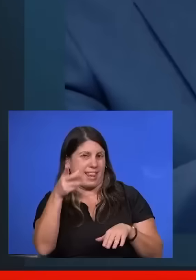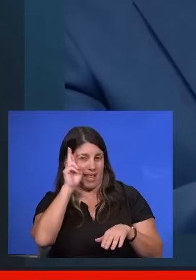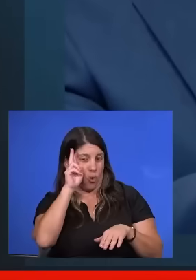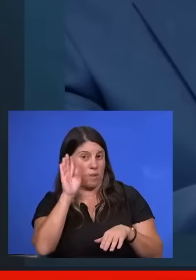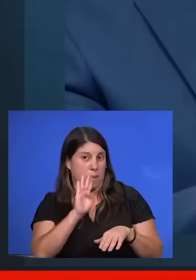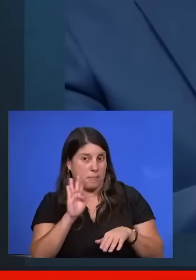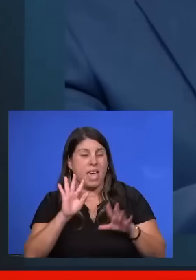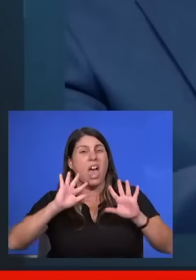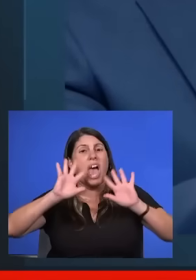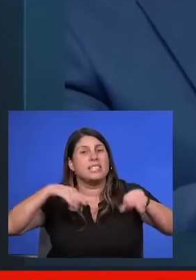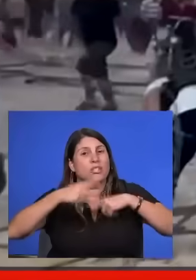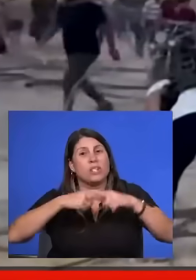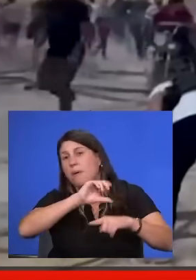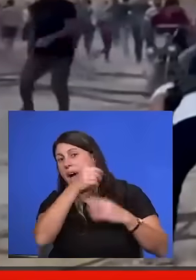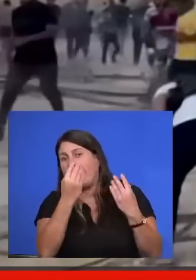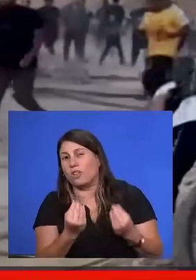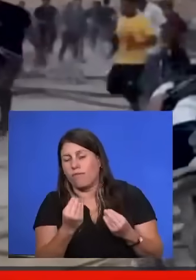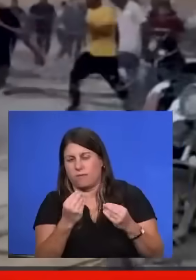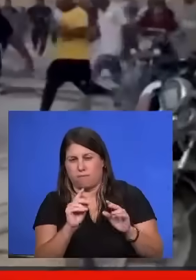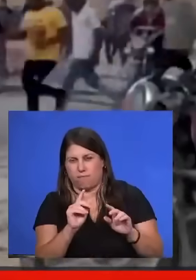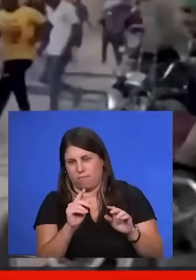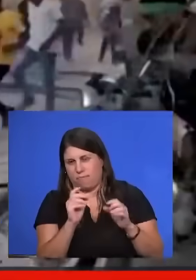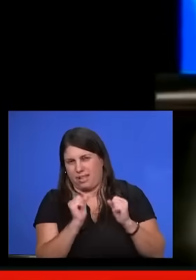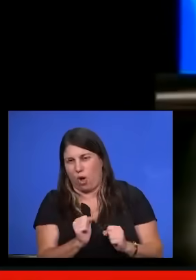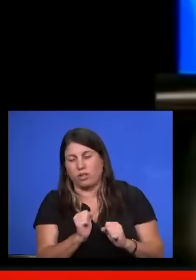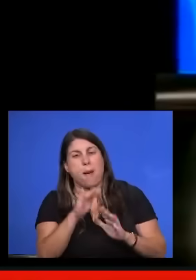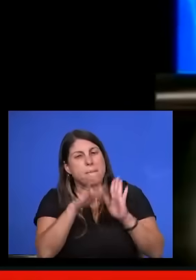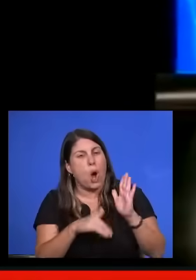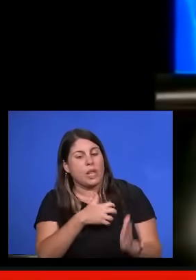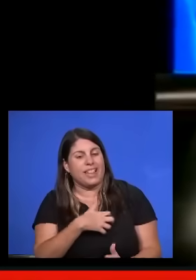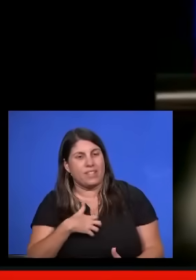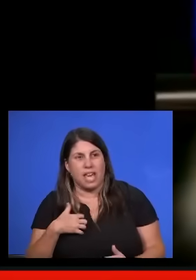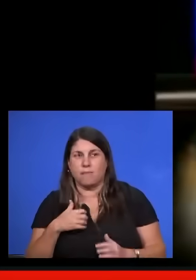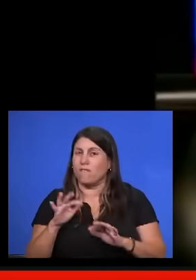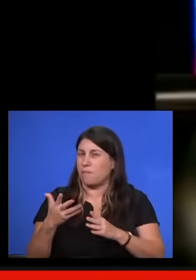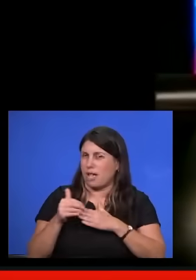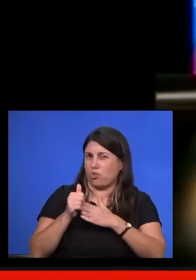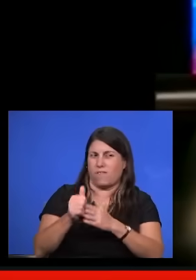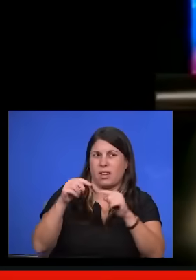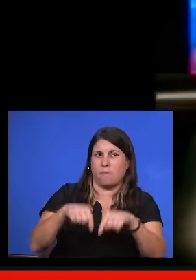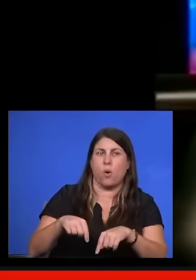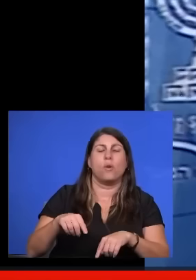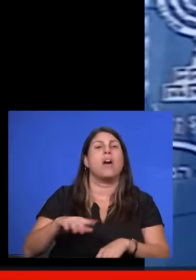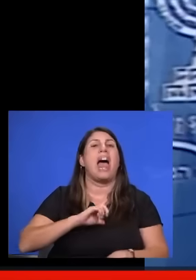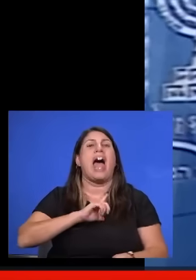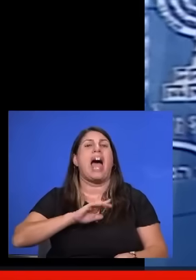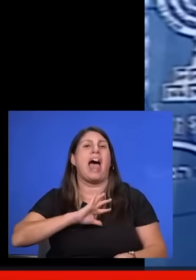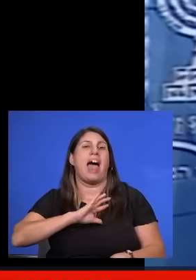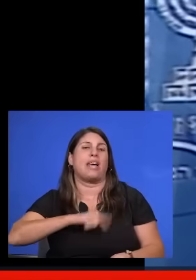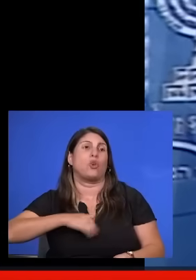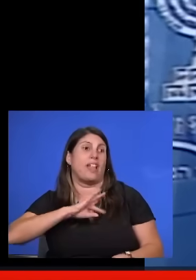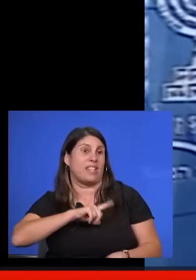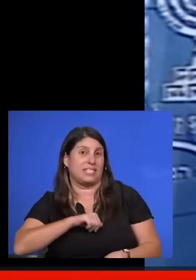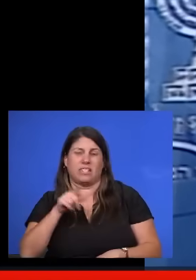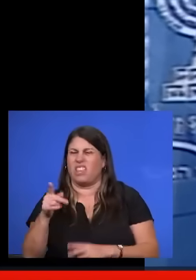ביטחונית, עם הכי פחות נפגעים. את מה שהוביל אותנו לכאן. הרשות הפלסטינית היא נטל וחמאס הוא נכס. את